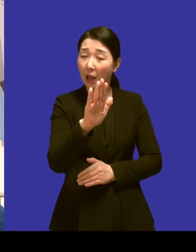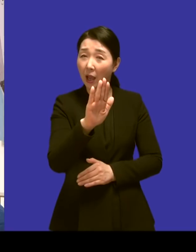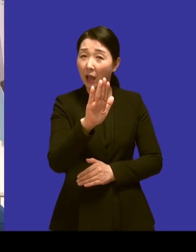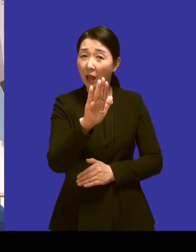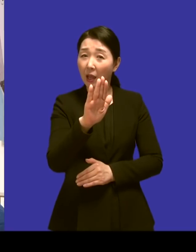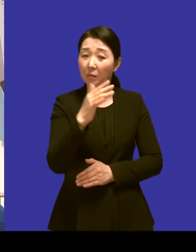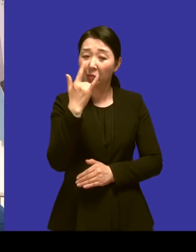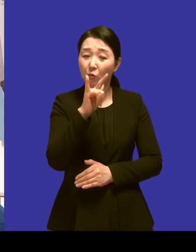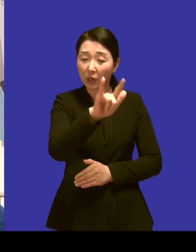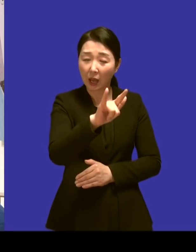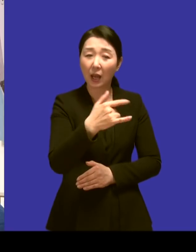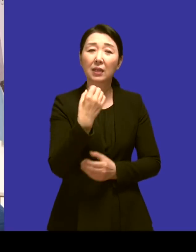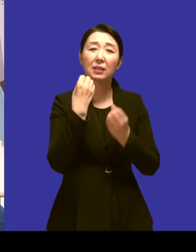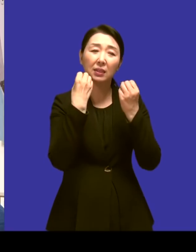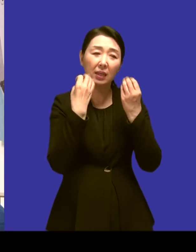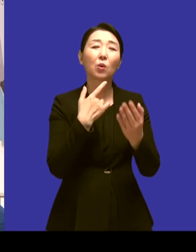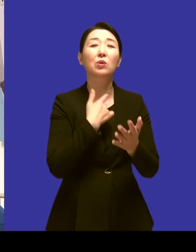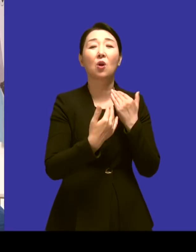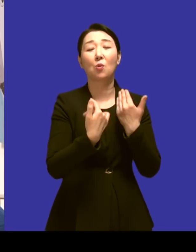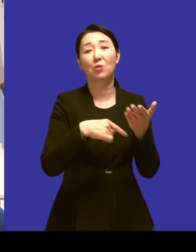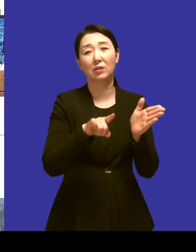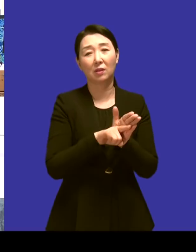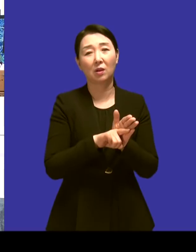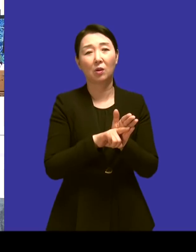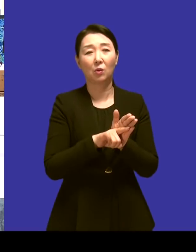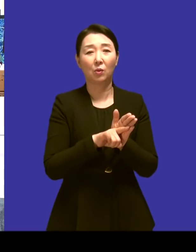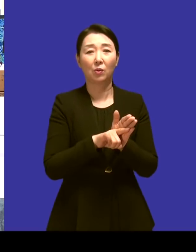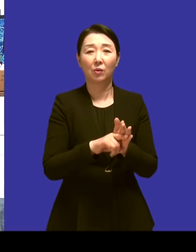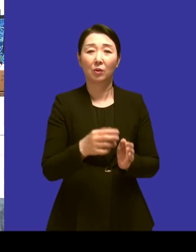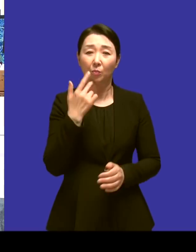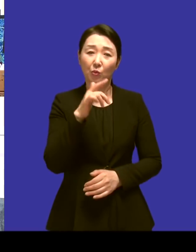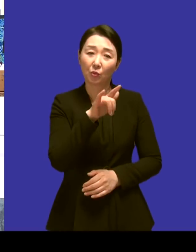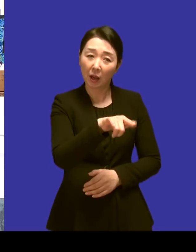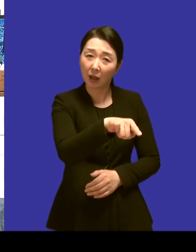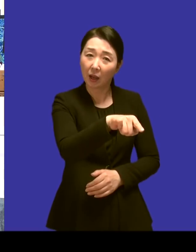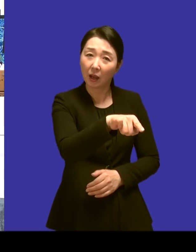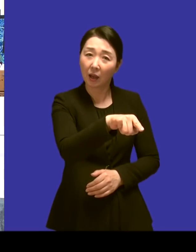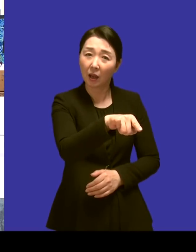경험을 위해서였던 것 같아요. 그냥 네. 아메리칸 드림이 있었던 것 같아요. 그러니까 그 이게 참